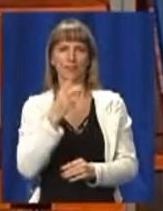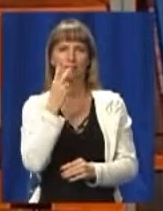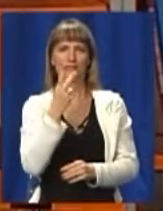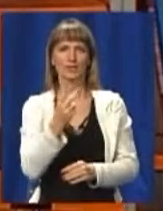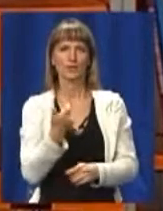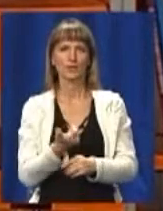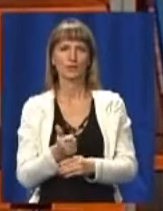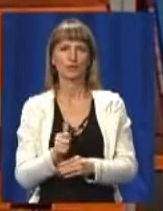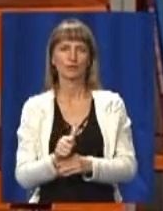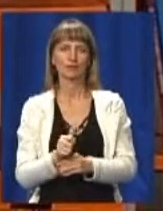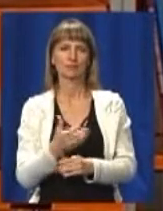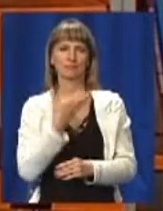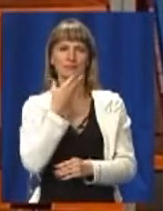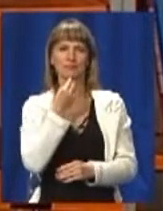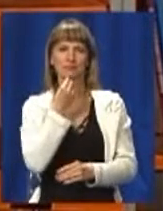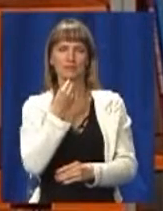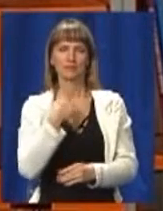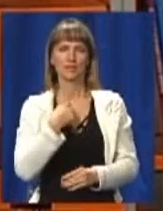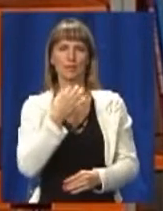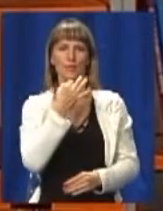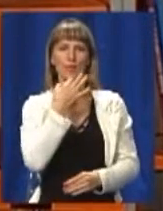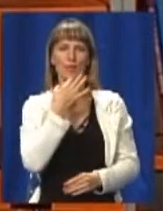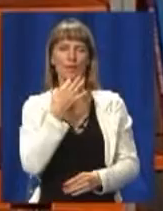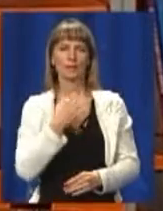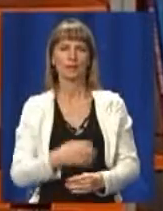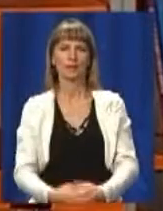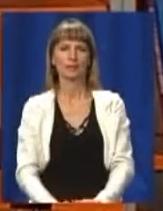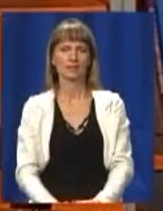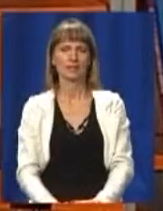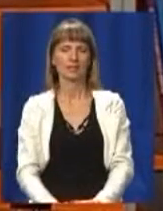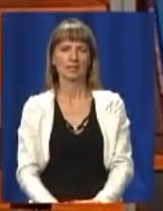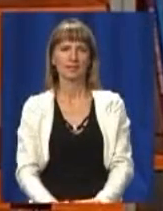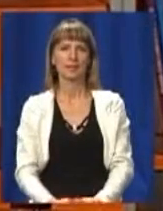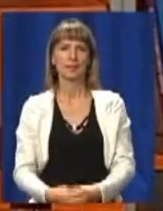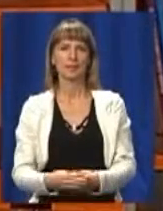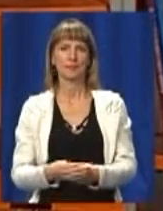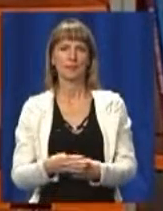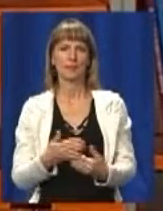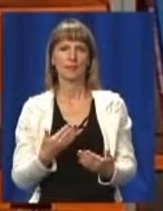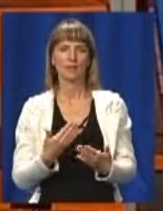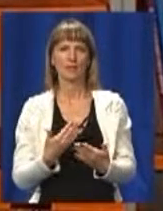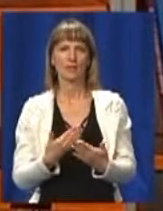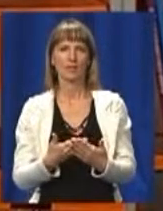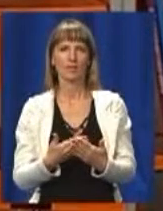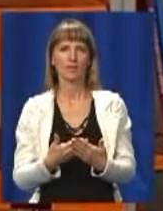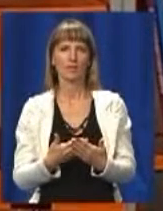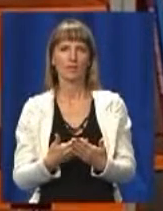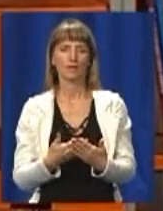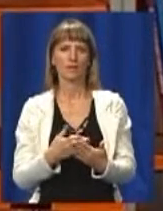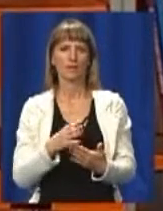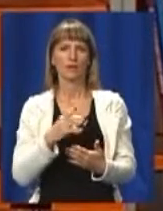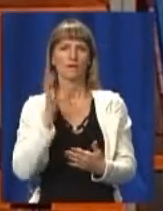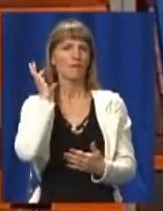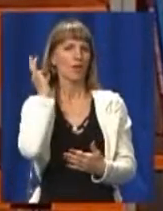виглядали дуже прикольні, мені подобалось. У них були, у, там, наприклад, у Дракулаура були